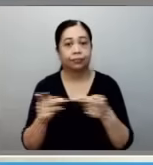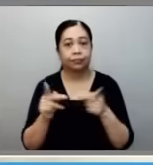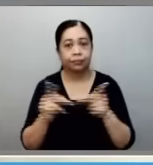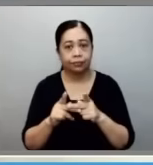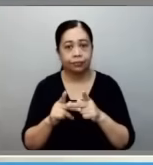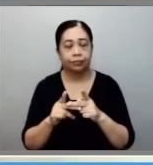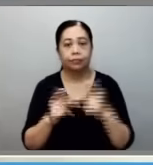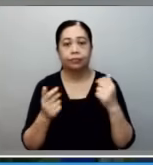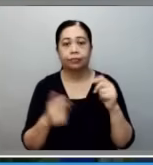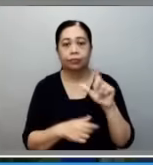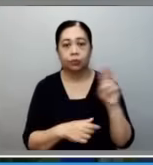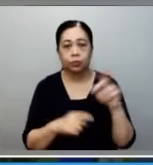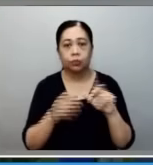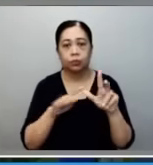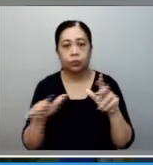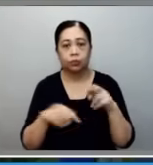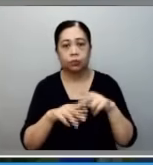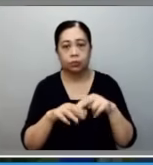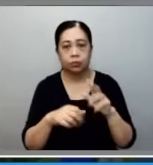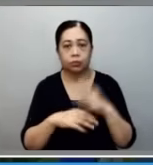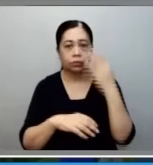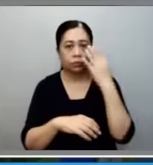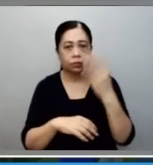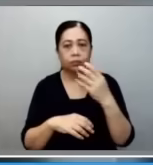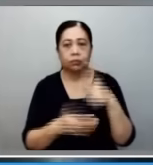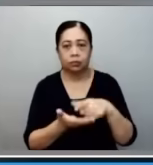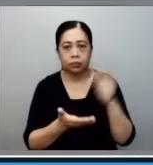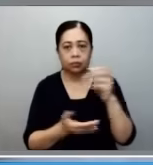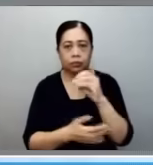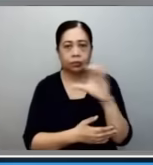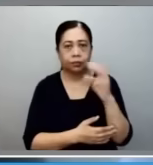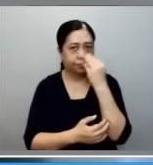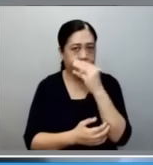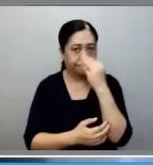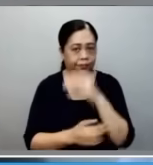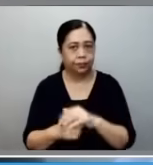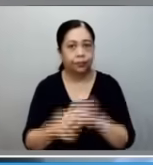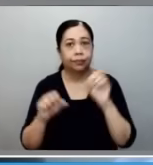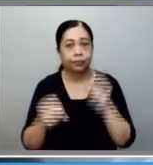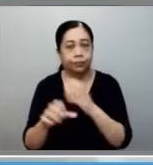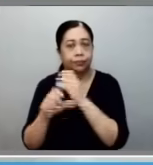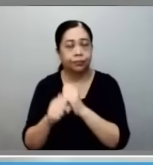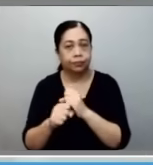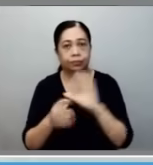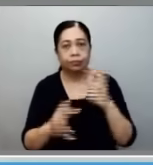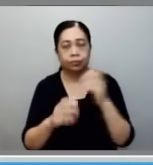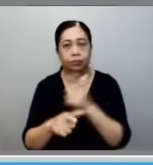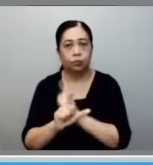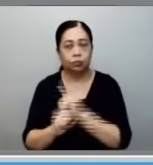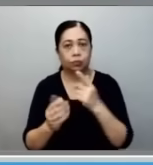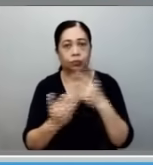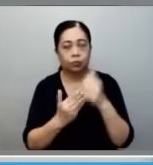Union, Pangasinan, Bulacan, Tarlac at Occidental Mindoro. Maaari humakuha ang Calamity Loan Assistance Program mula